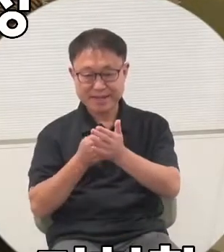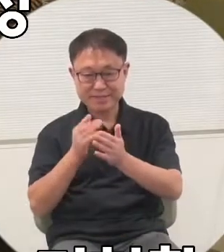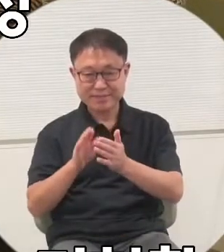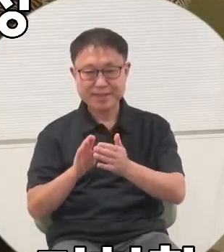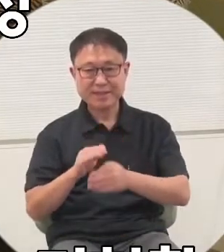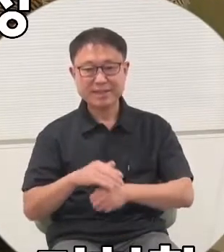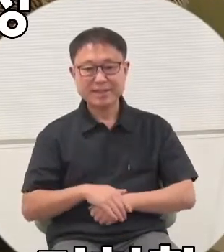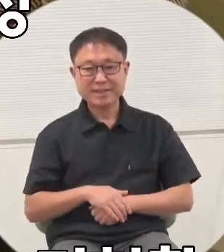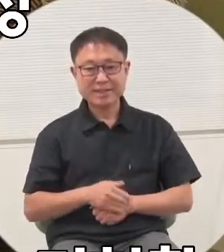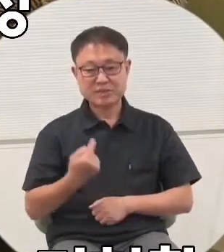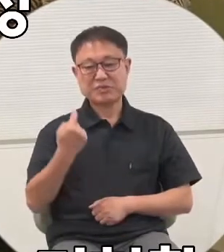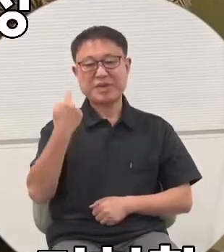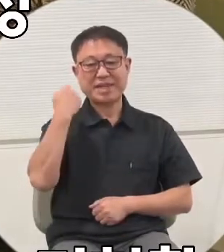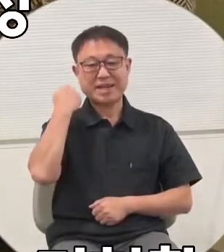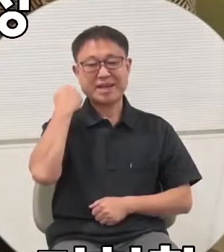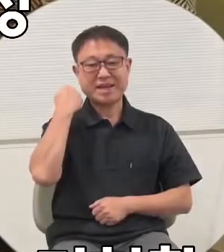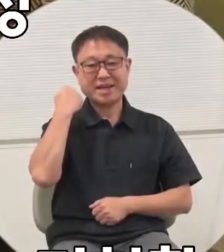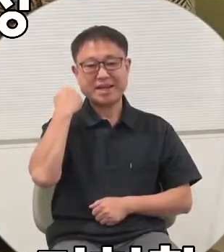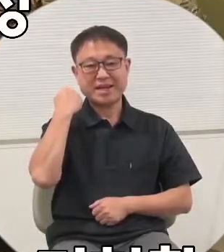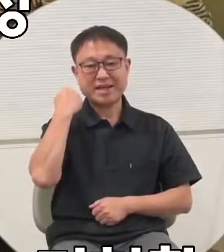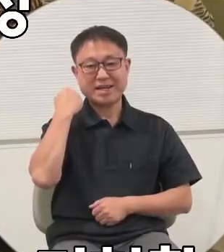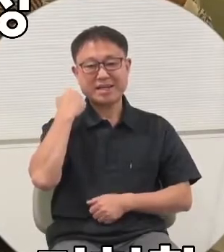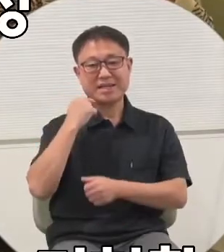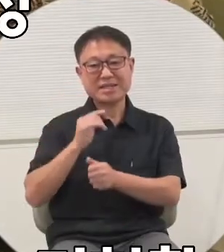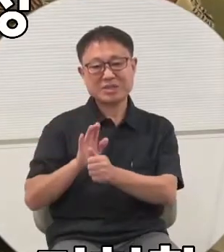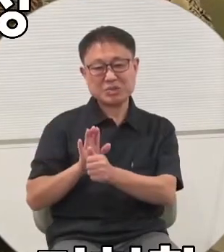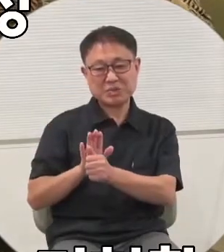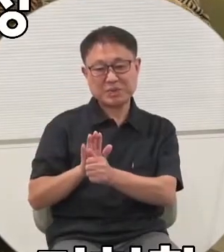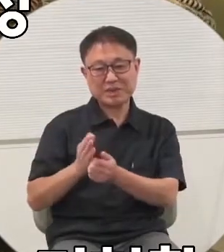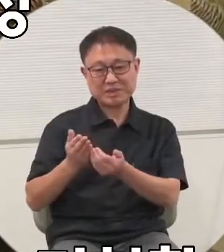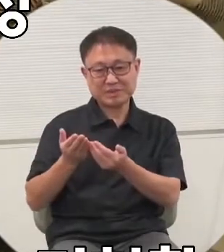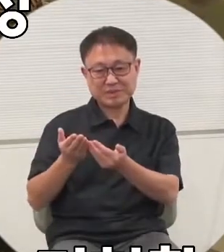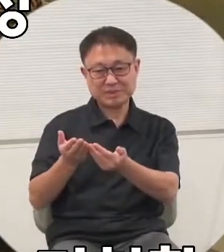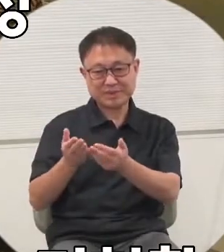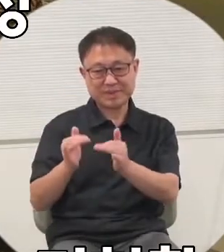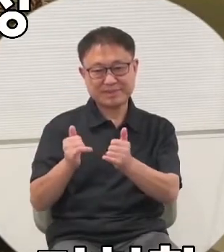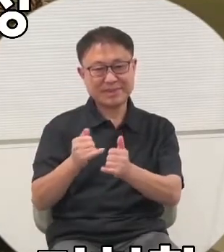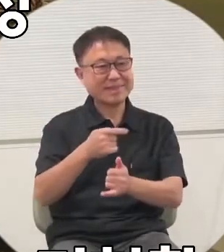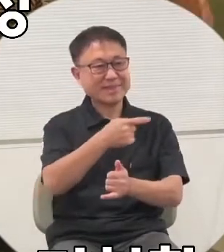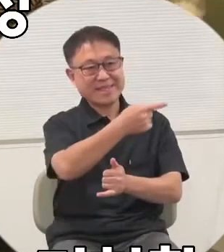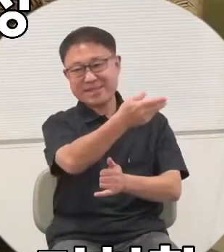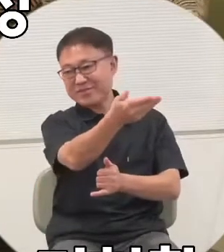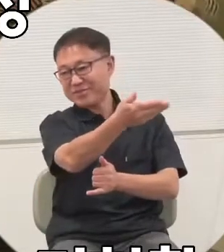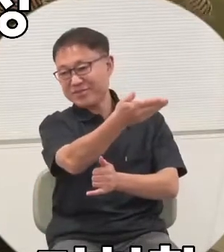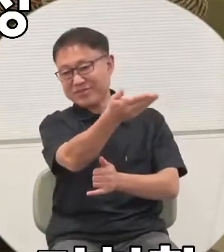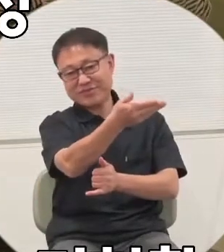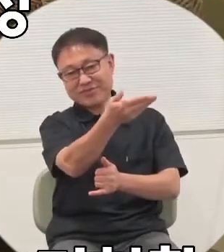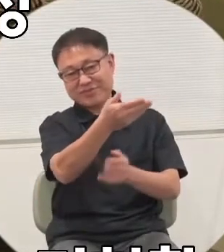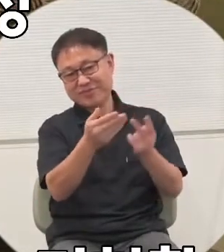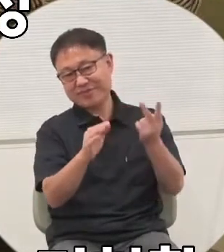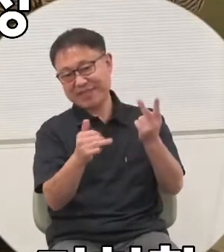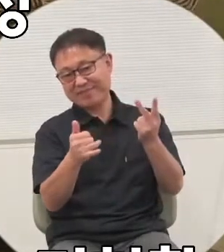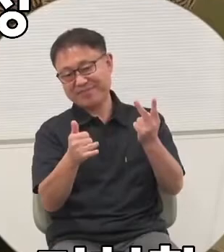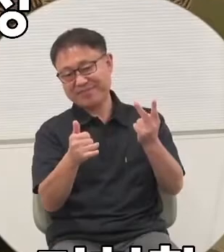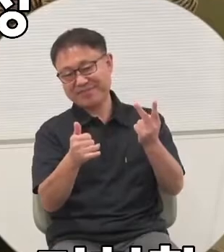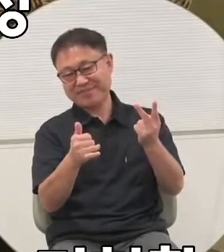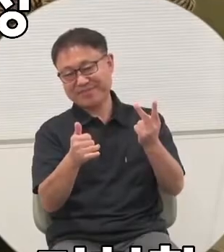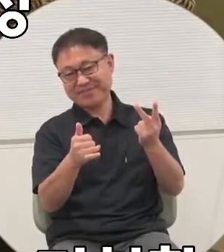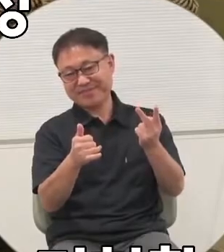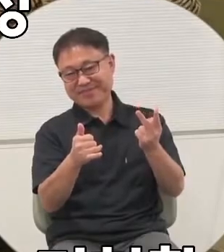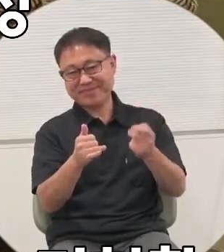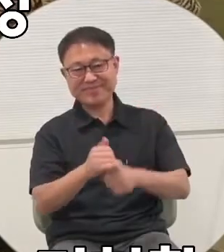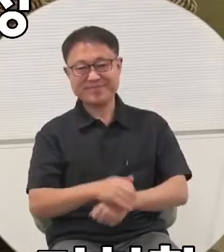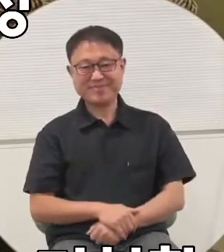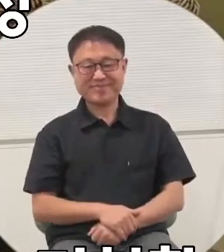이 뒤에서 백업 엄청 열심히 편집해 주신 분이 저기 앞에 네네네네 알고